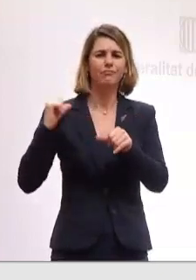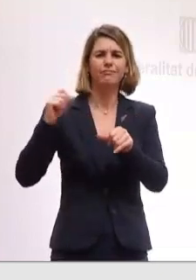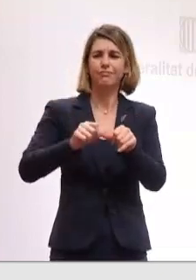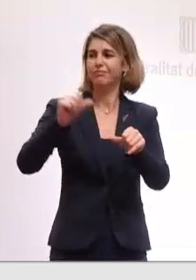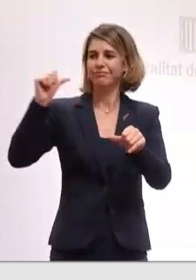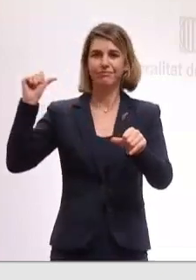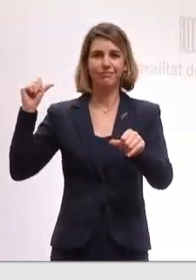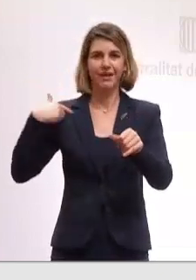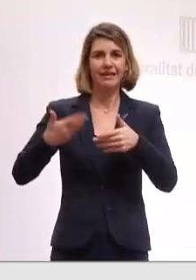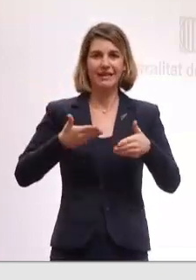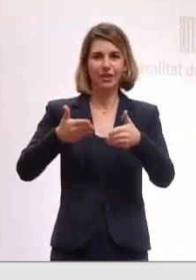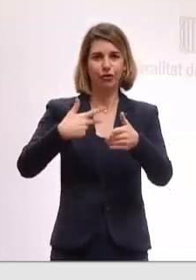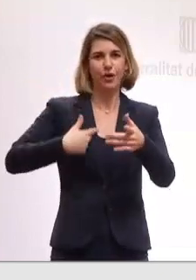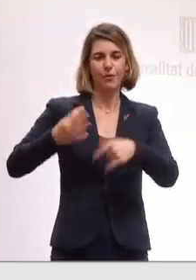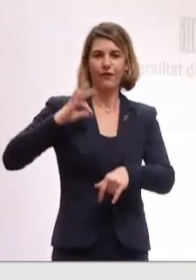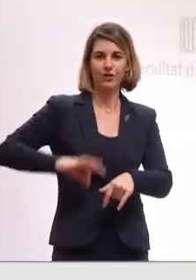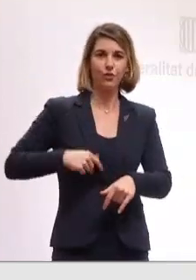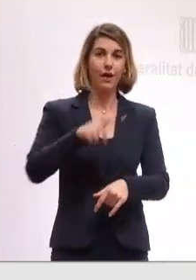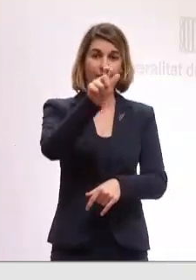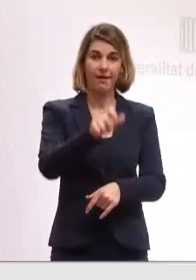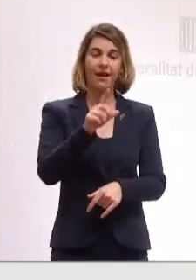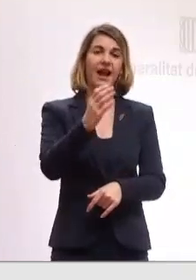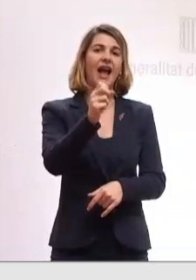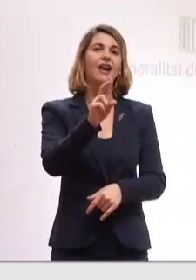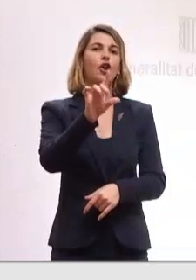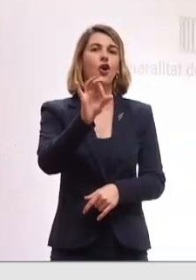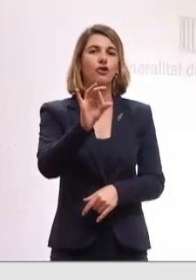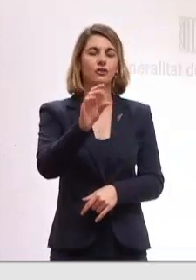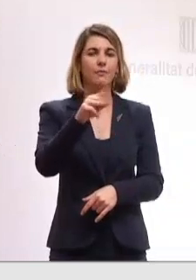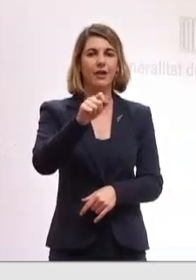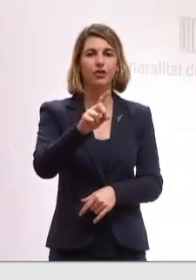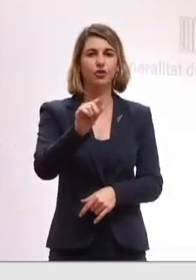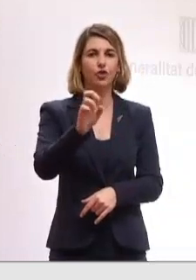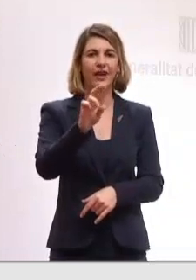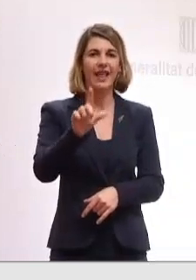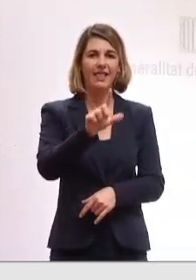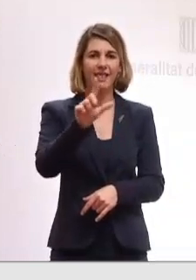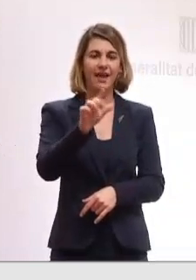a l'Administració de Justícia. Recull el premi el senyor Carlos Martorell i Fabregat.